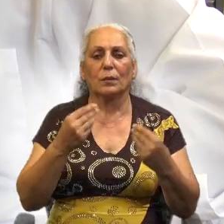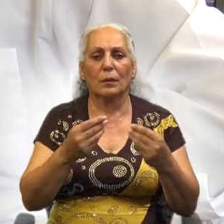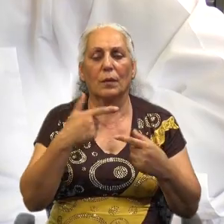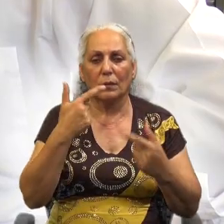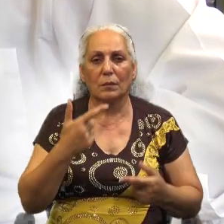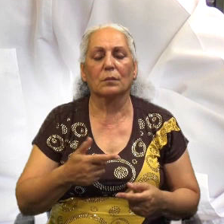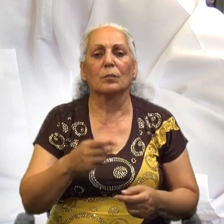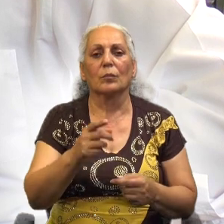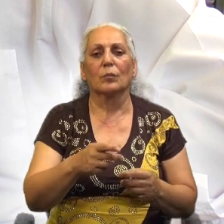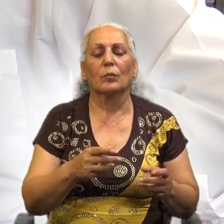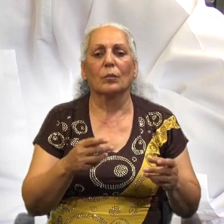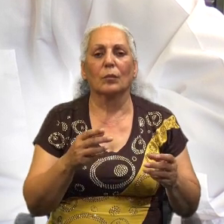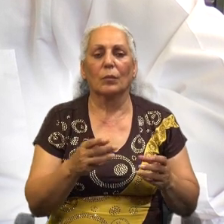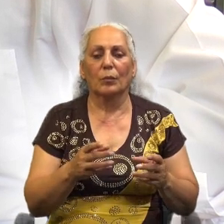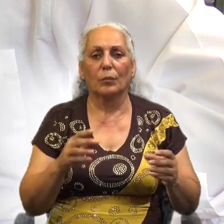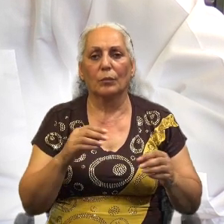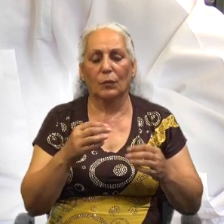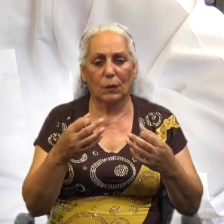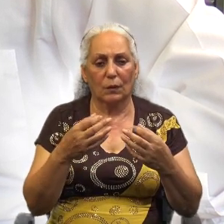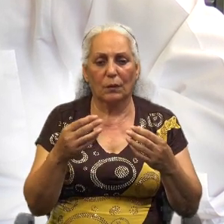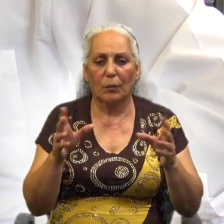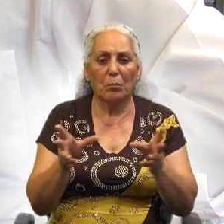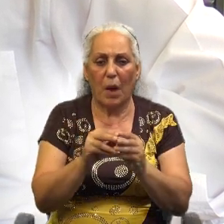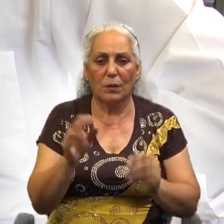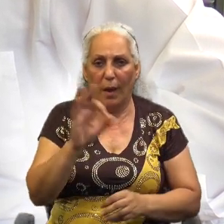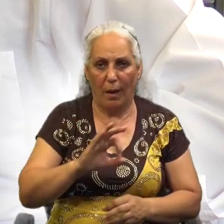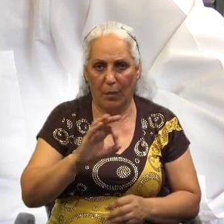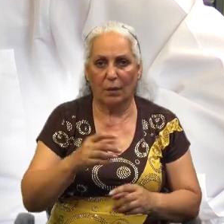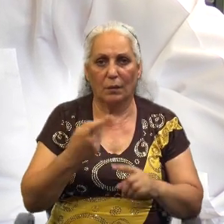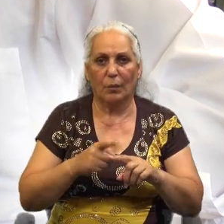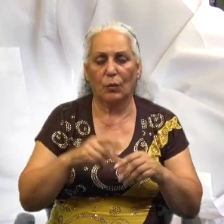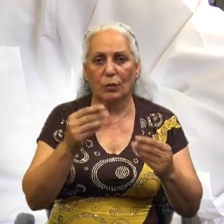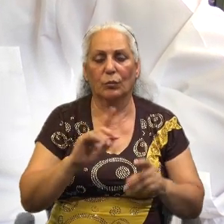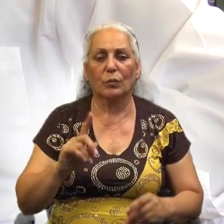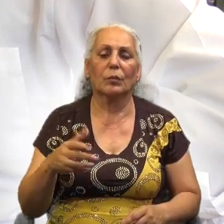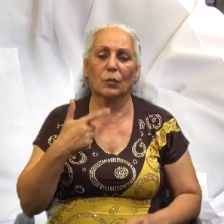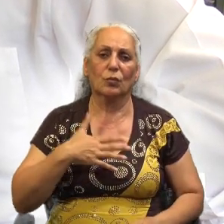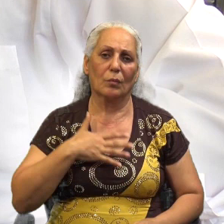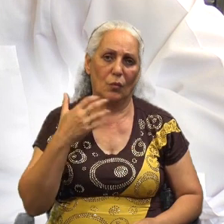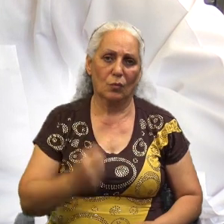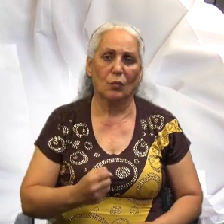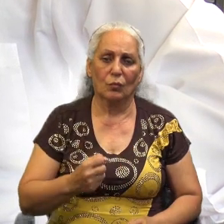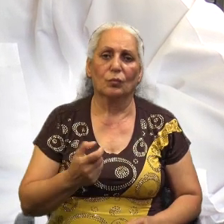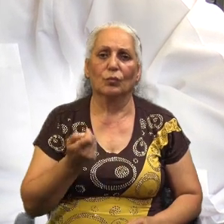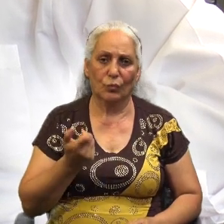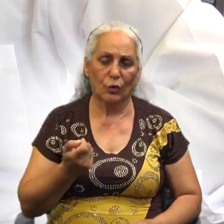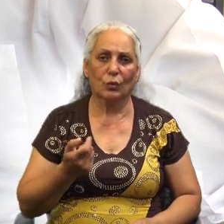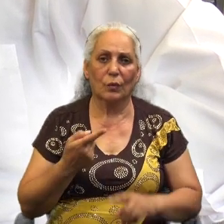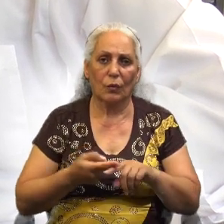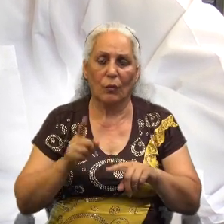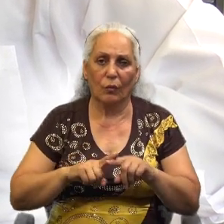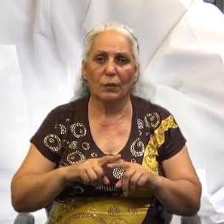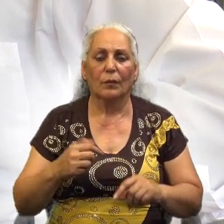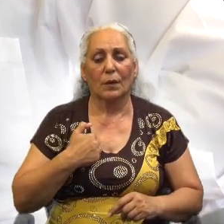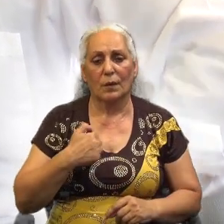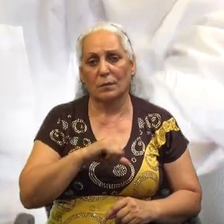տարածաշրջանի համայնքին։ Ճիշտն ասած, ես մի քիչ դժգոհեցի, ինչի համար դժգոհեցի։ Երևի թե իմ